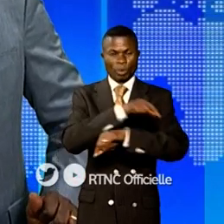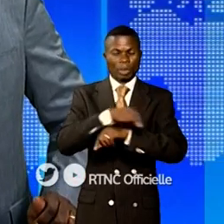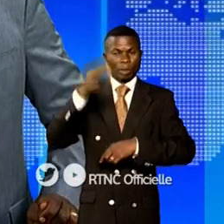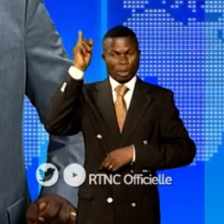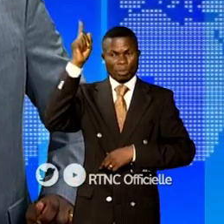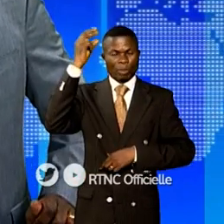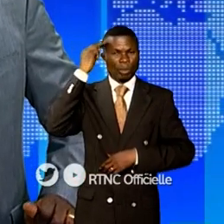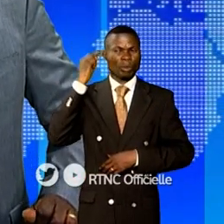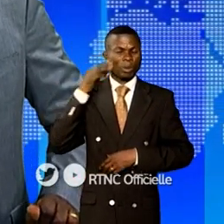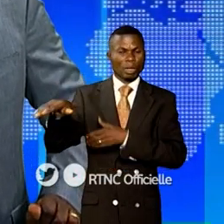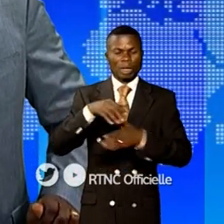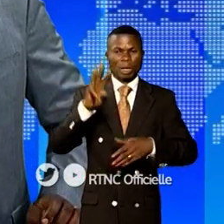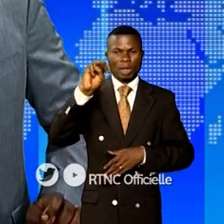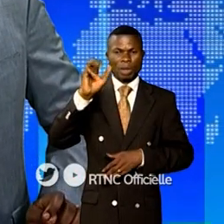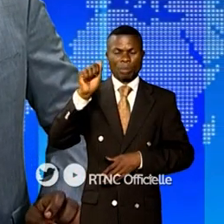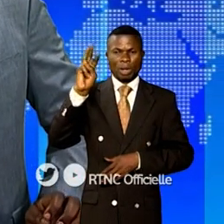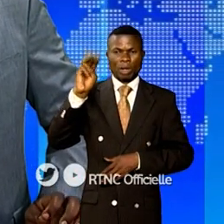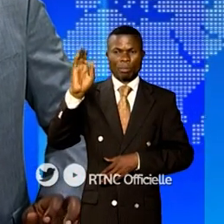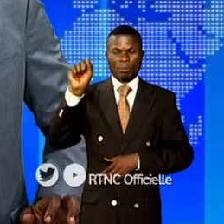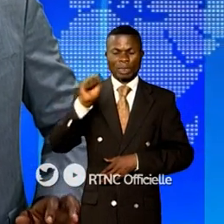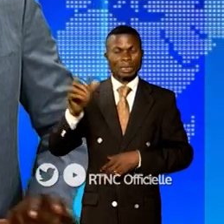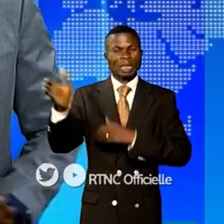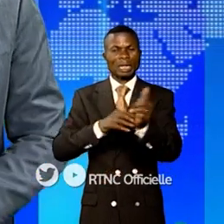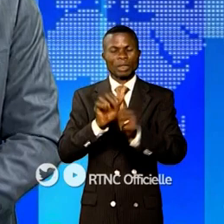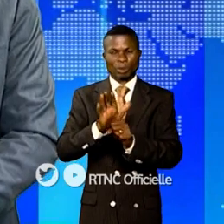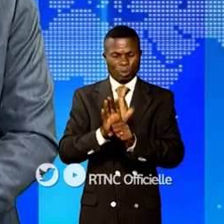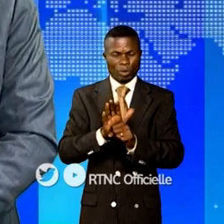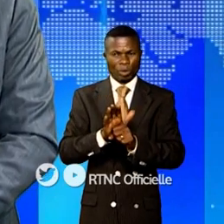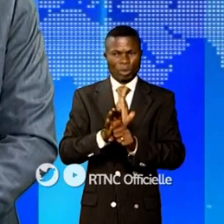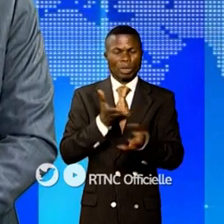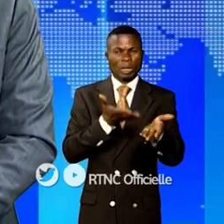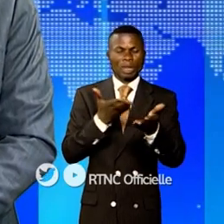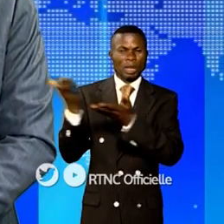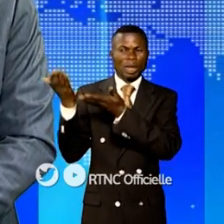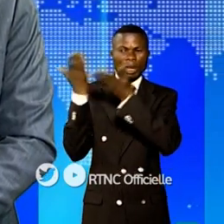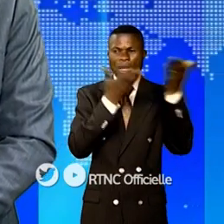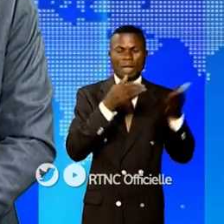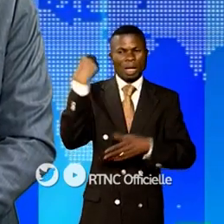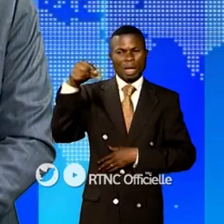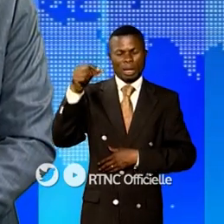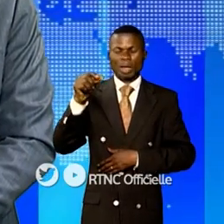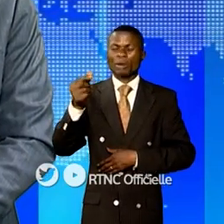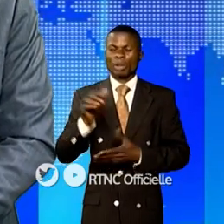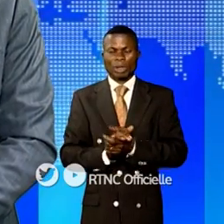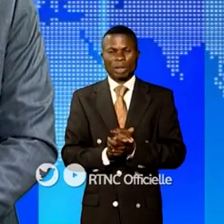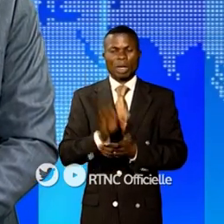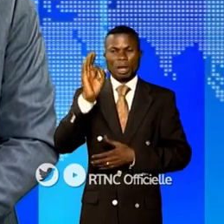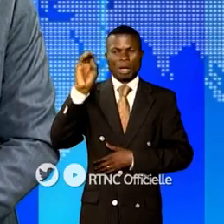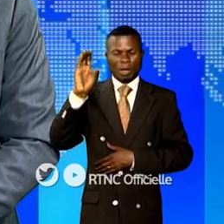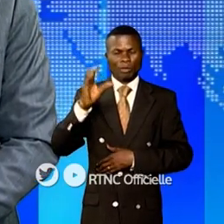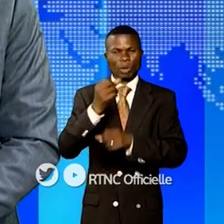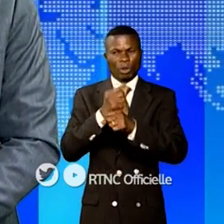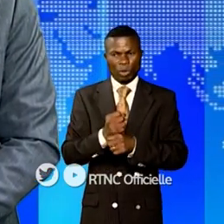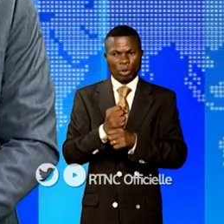La route Mambasa en Ituri est fortement dégradée. Elle sert à l'exportation du café et du cacao. La FEC a obtenu des